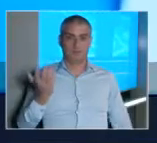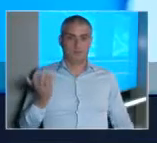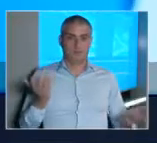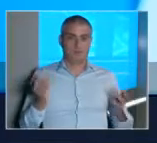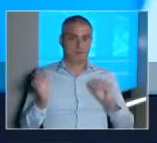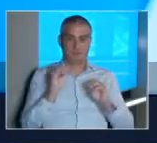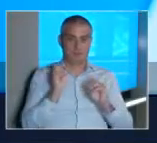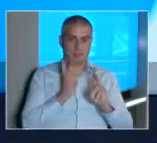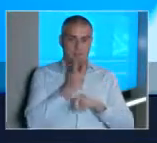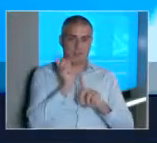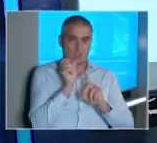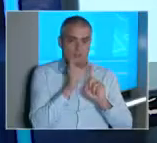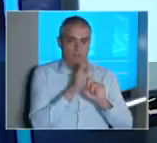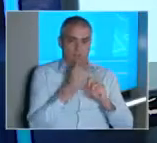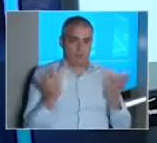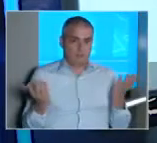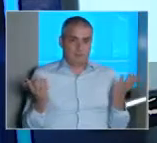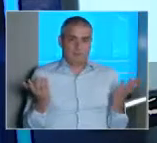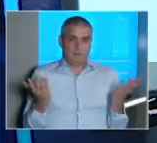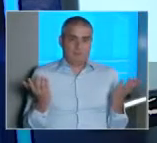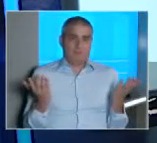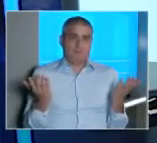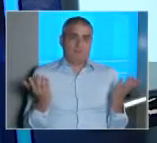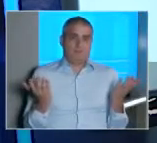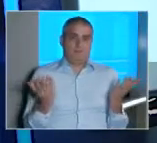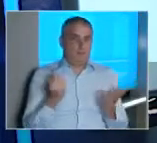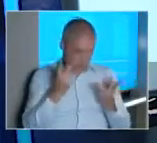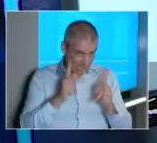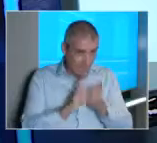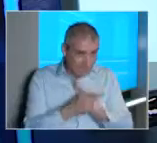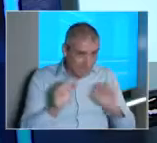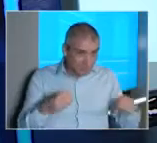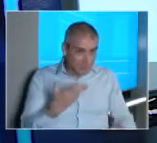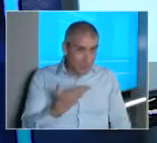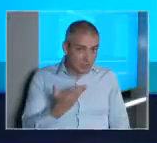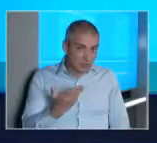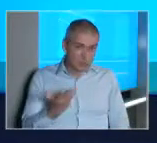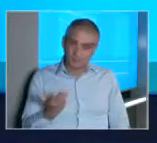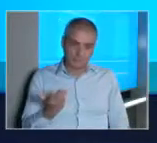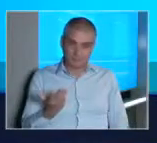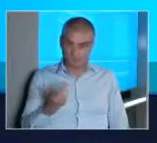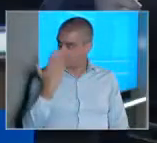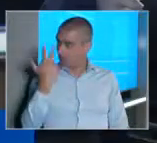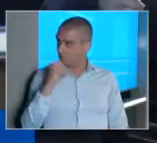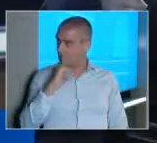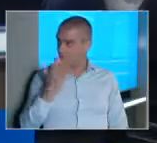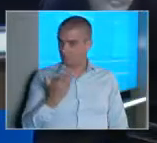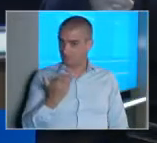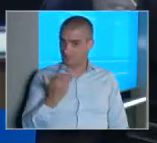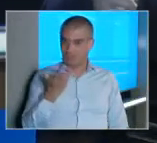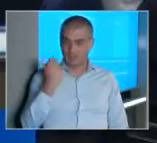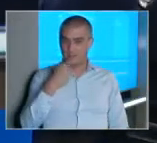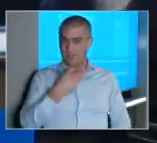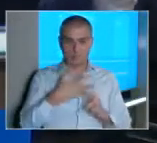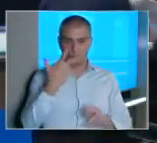מעבר אחוז חסימה. רגע, מיכאל, בוא, לאט לאט. לא, מציגים פה את מפלגת העבודה כאלטרנטיבה שלטונית כרגע. תן רק לטעון. היית ב-30 שנה, מיכאל. היית